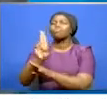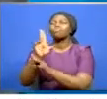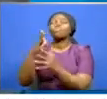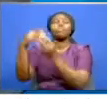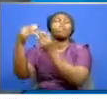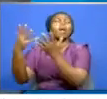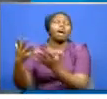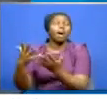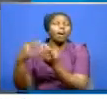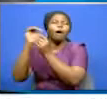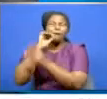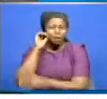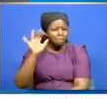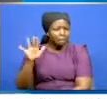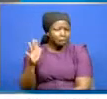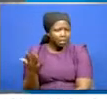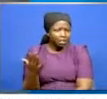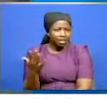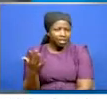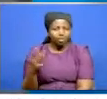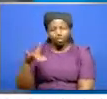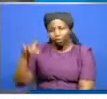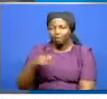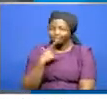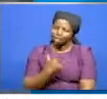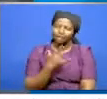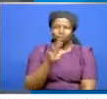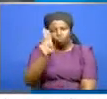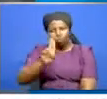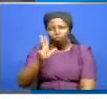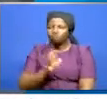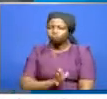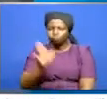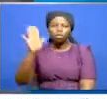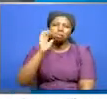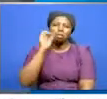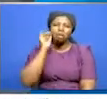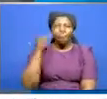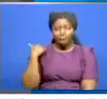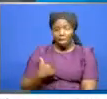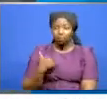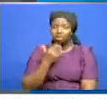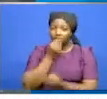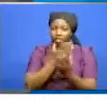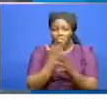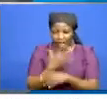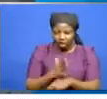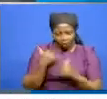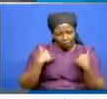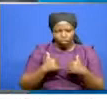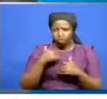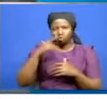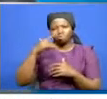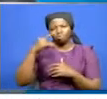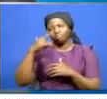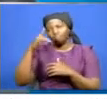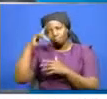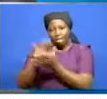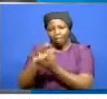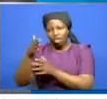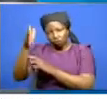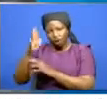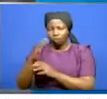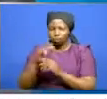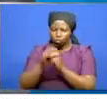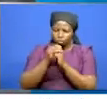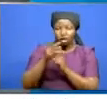Katundu? sasa mpaka tumwambie Uhuru anaenda nyumbani. Mimi mwenyewe nilimwambia, mimi ni mtu mcha Mungu, mimi ni mchungaji. Nikaambia